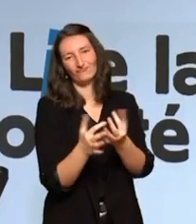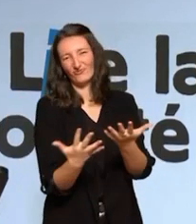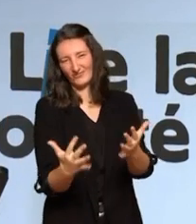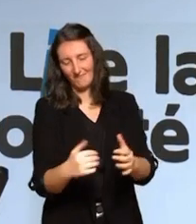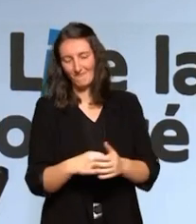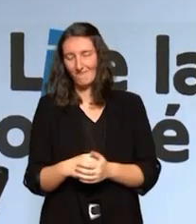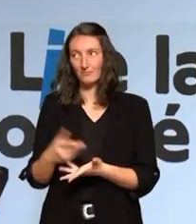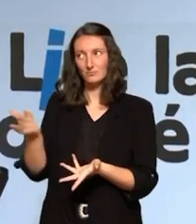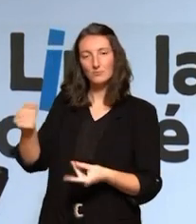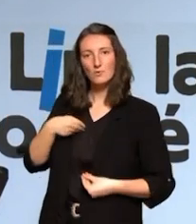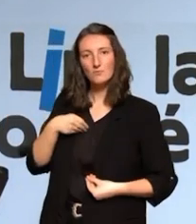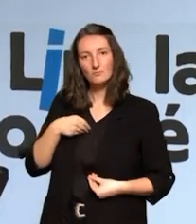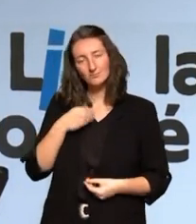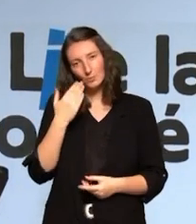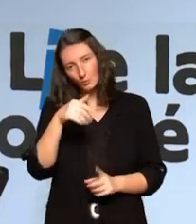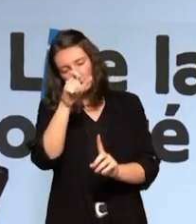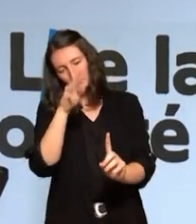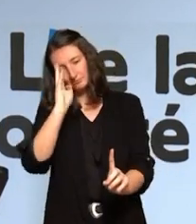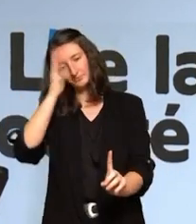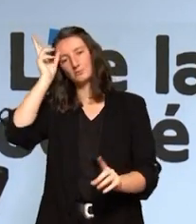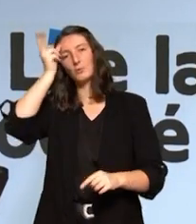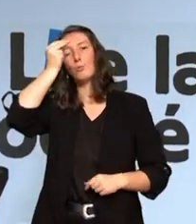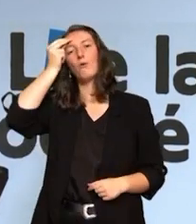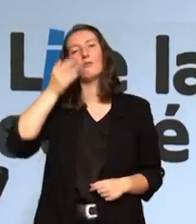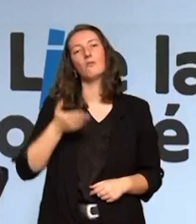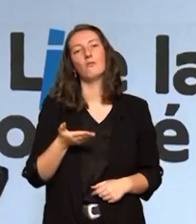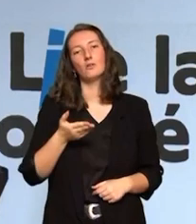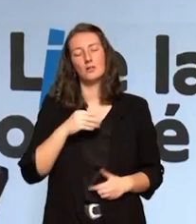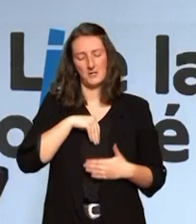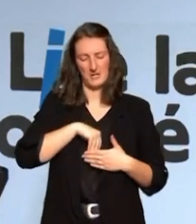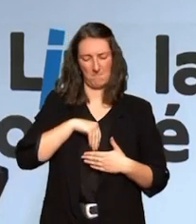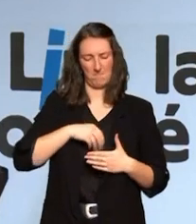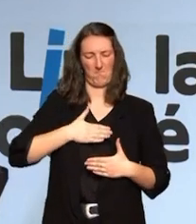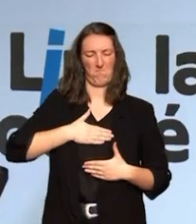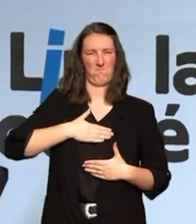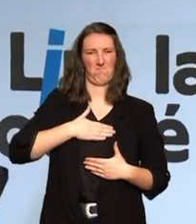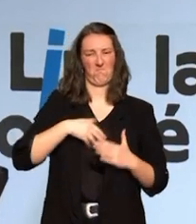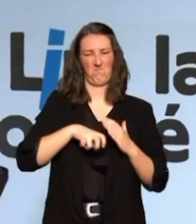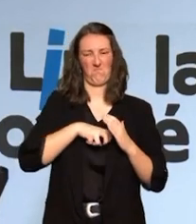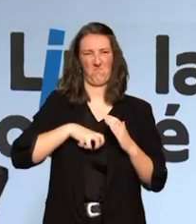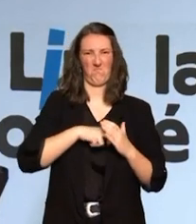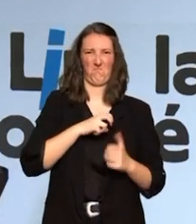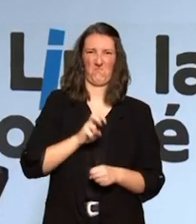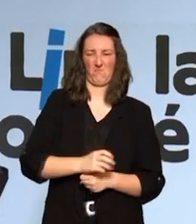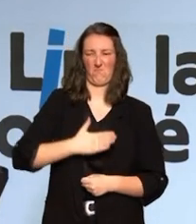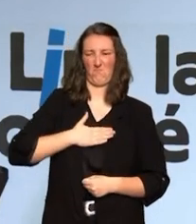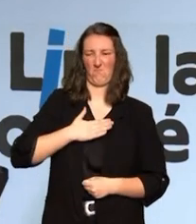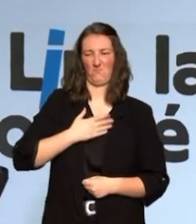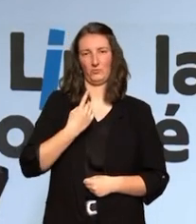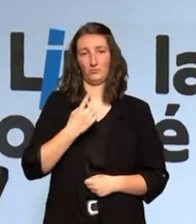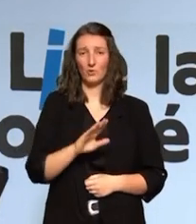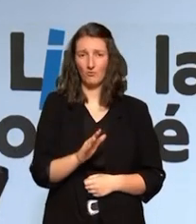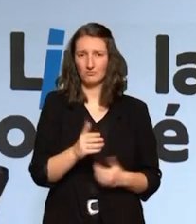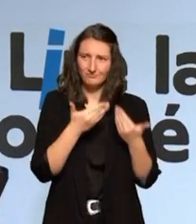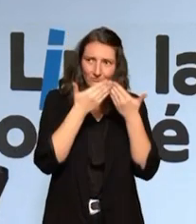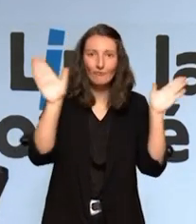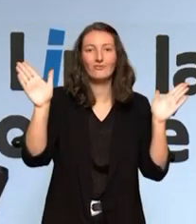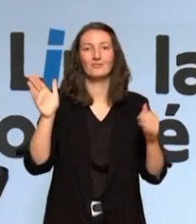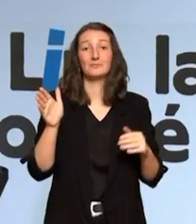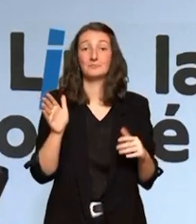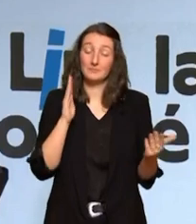l'autre et de ne pas rester enfermé en soi. C'est pour cela que je crois profondément que la